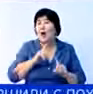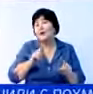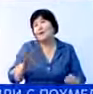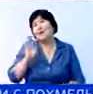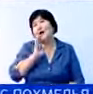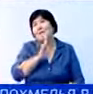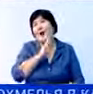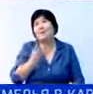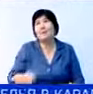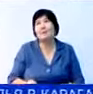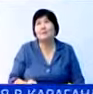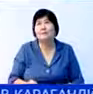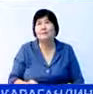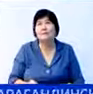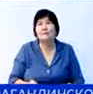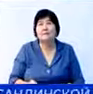маму.